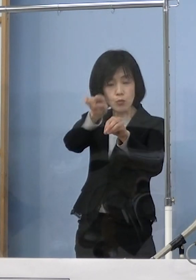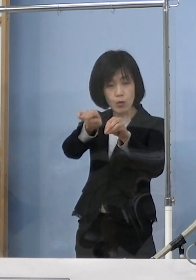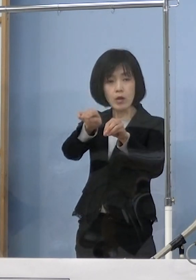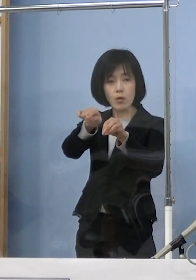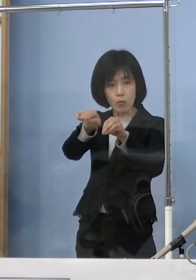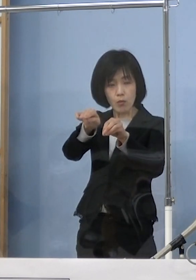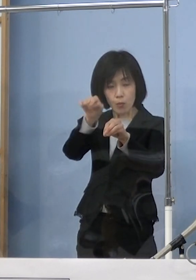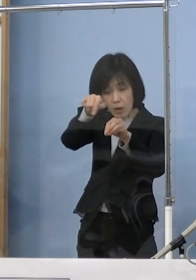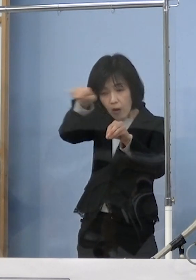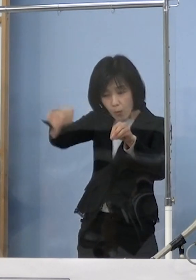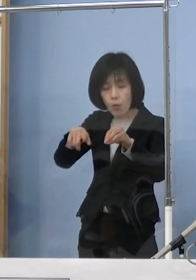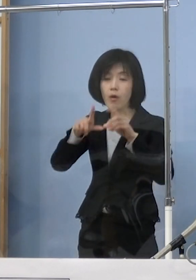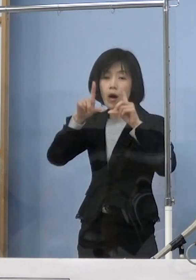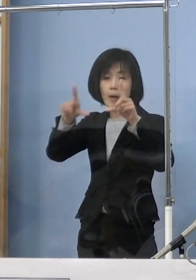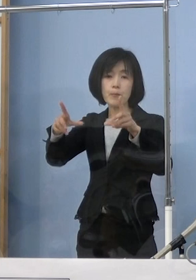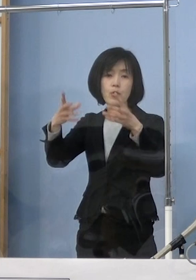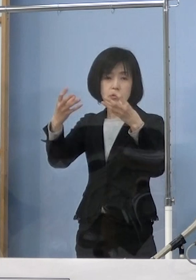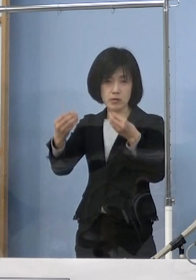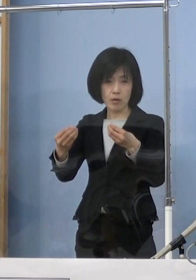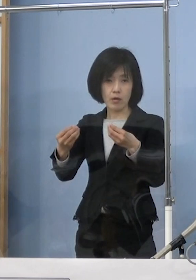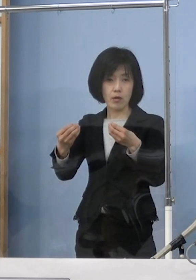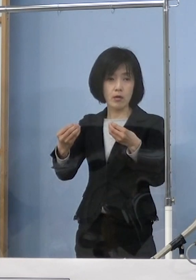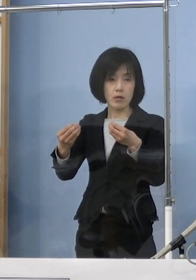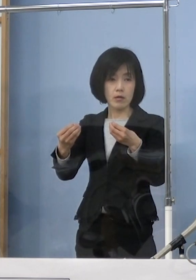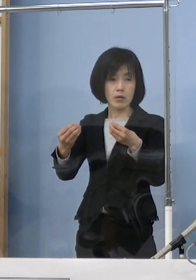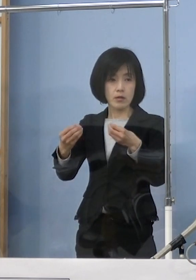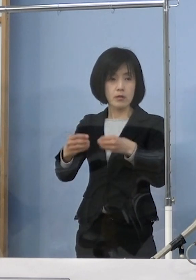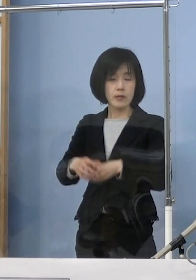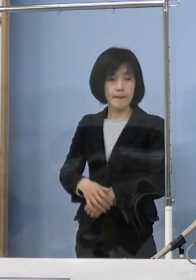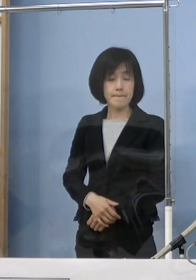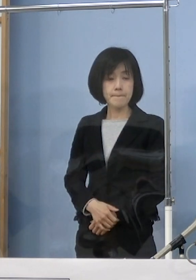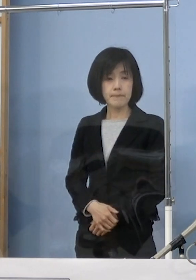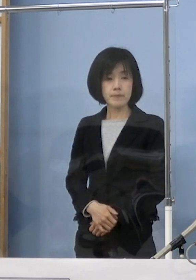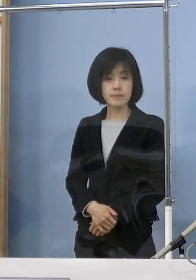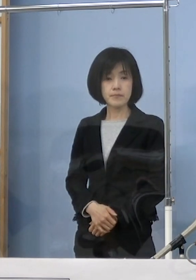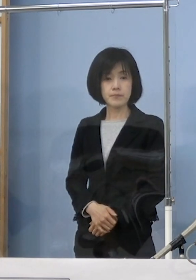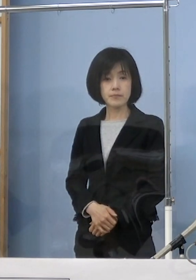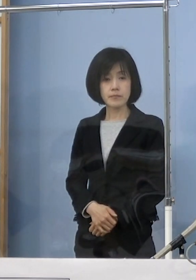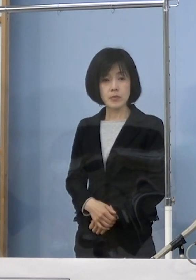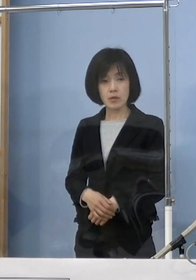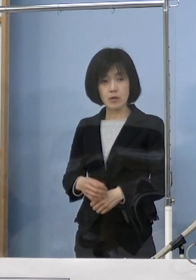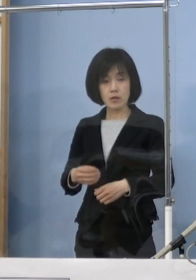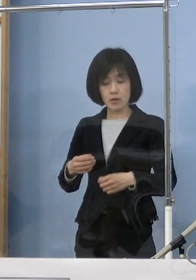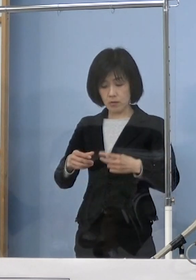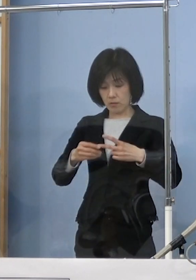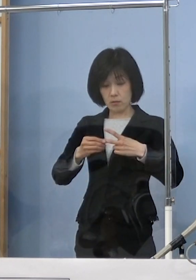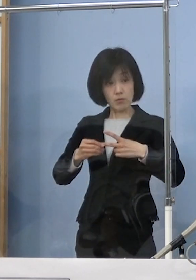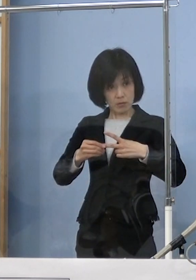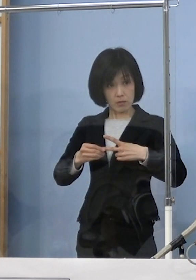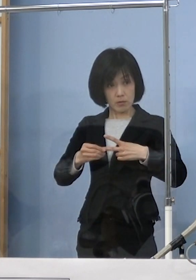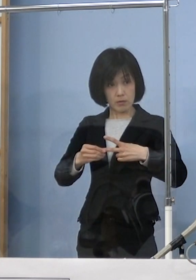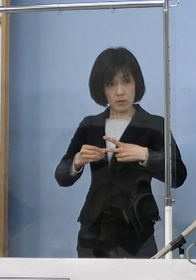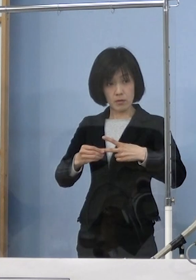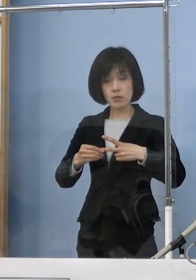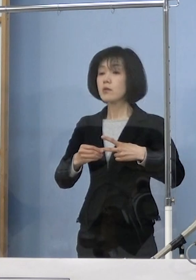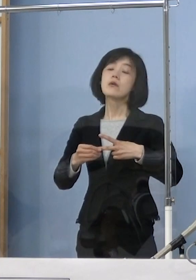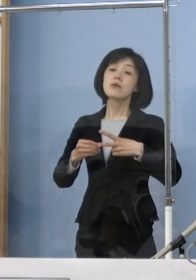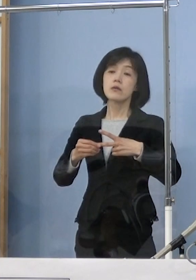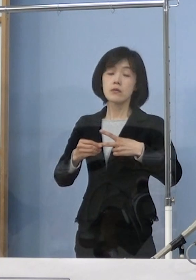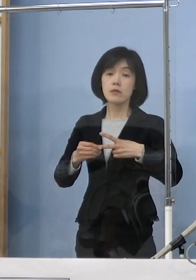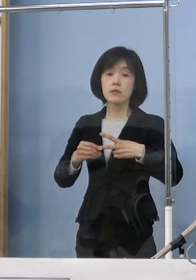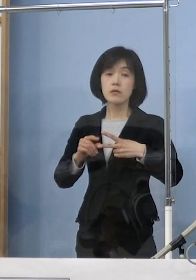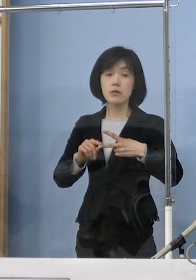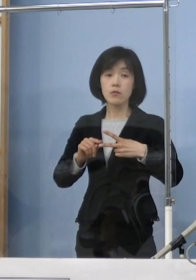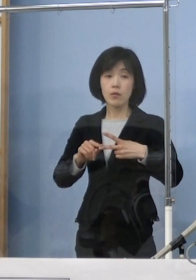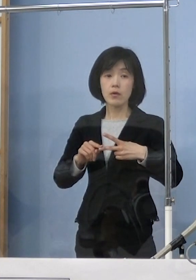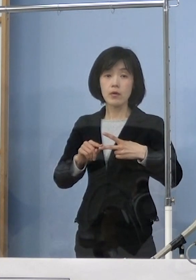たということです。その方が分かりやすい。それから2つ目の質問ですよね、まあ、これについては